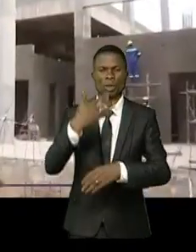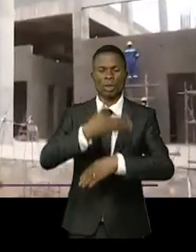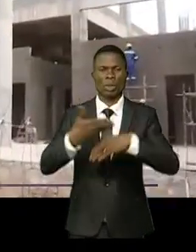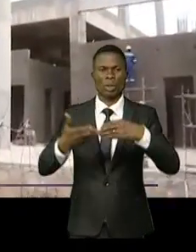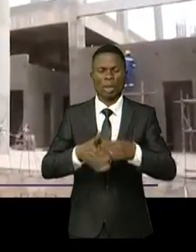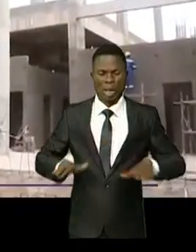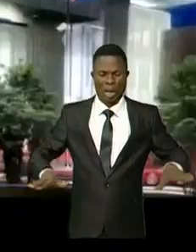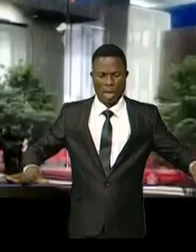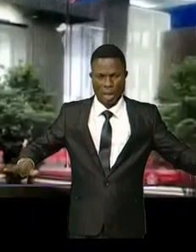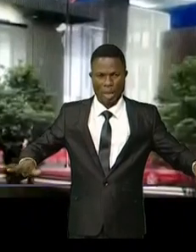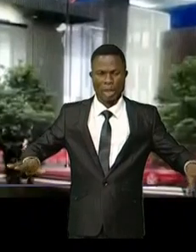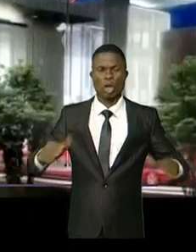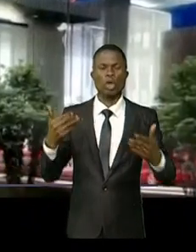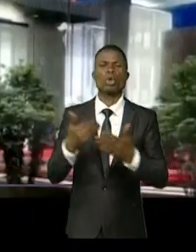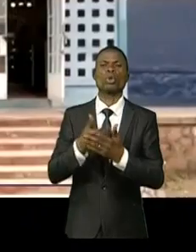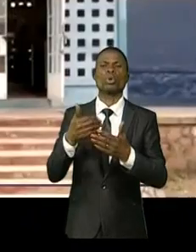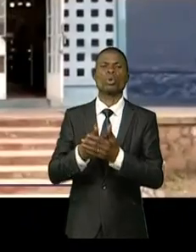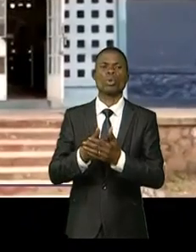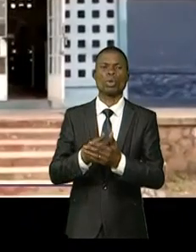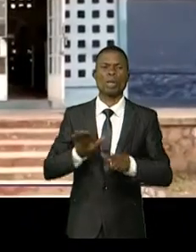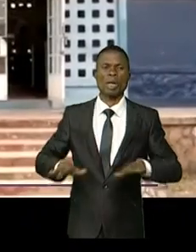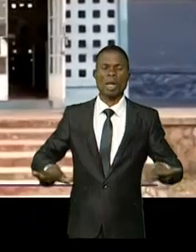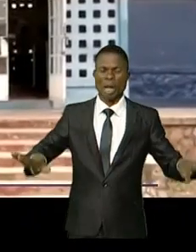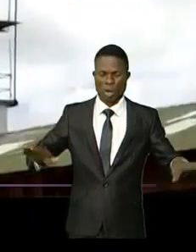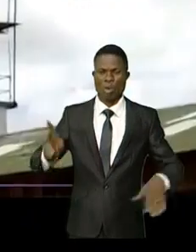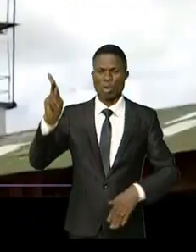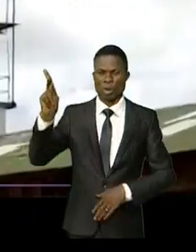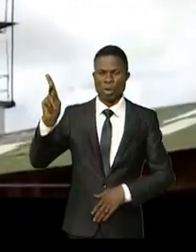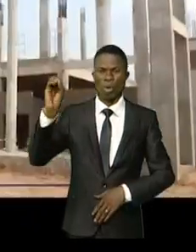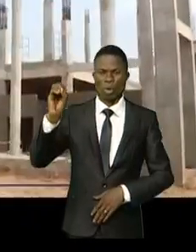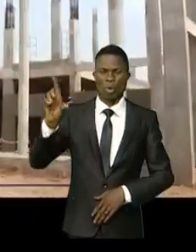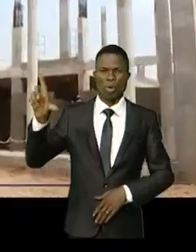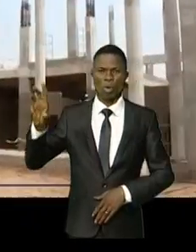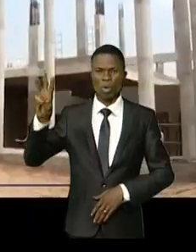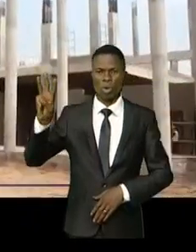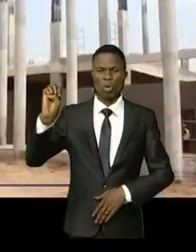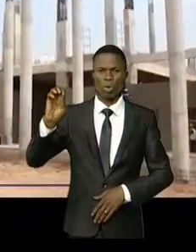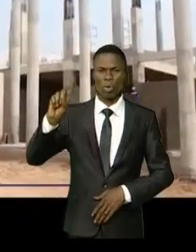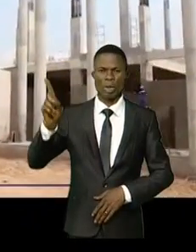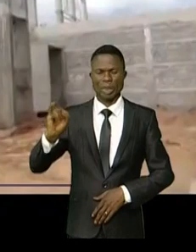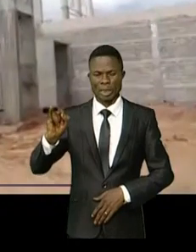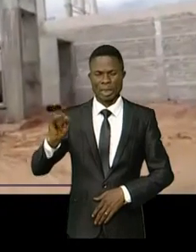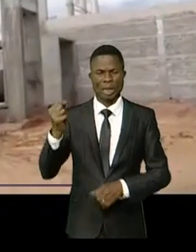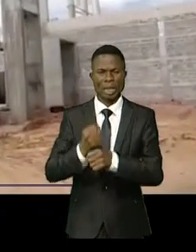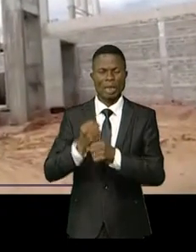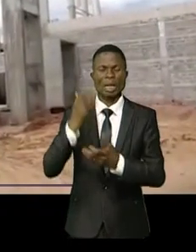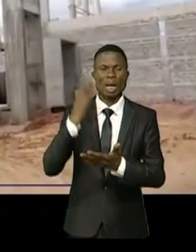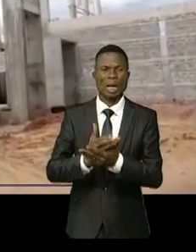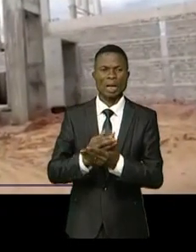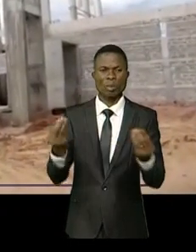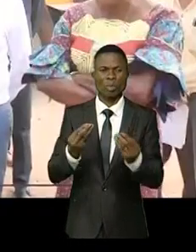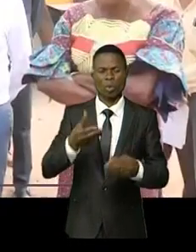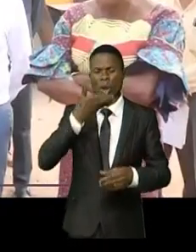de cet hangar moderne à l'aéroport de Kolwezi, dont les travaux étaient à l'arrêt à cause de la pandémie de